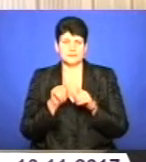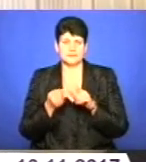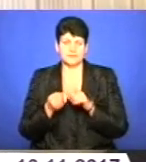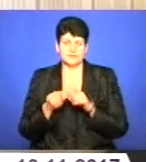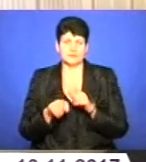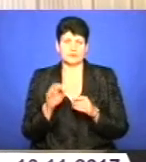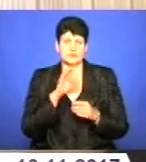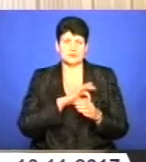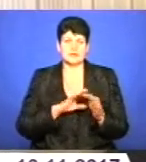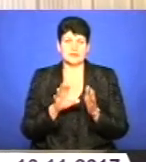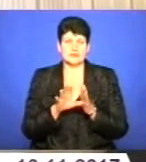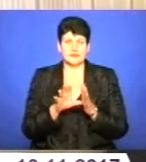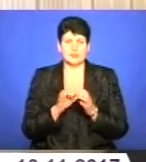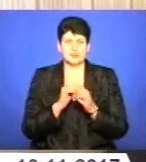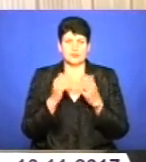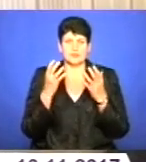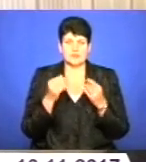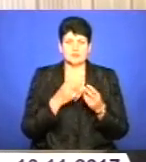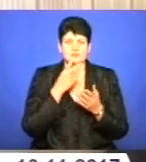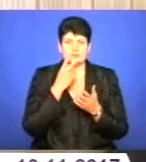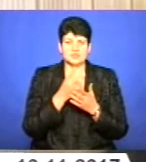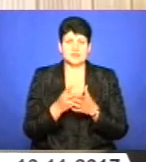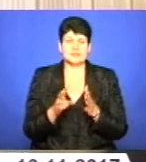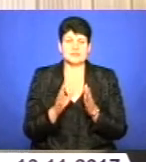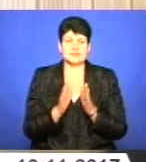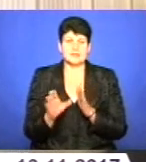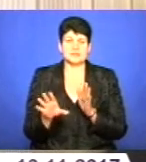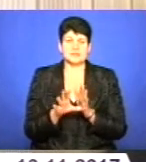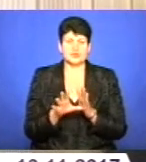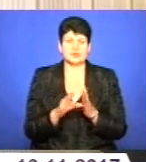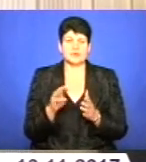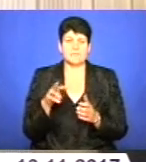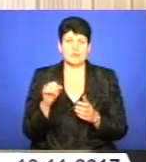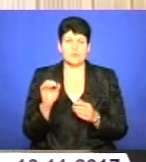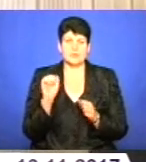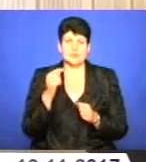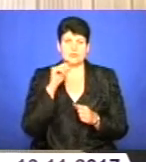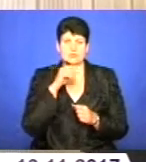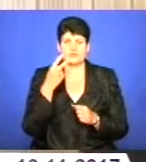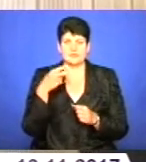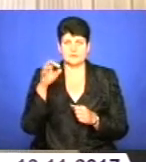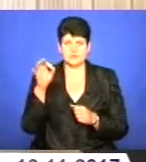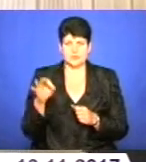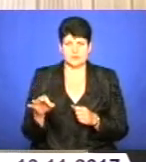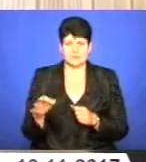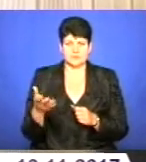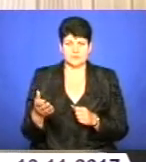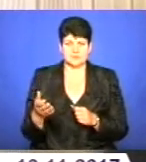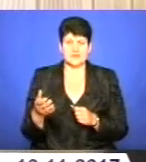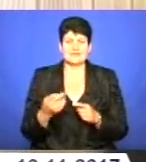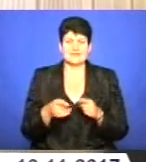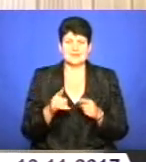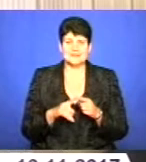енергоносіїв щоденному, що передбачає система енергетичного менеджменту, можна зекономити до 20% енергоносіїв. а